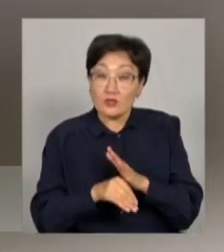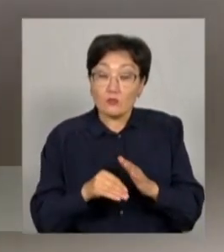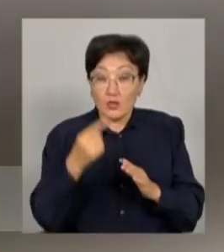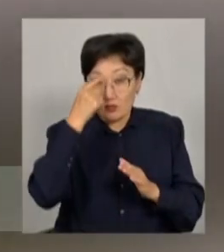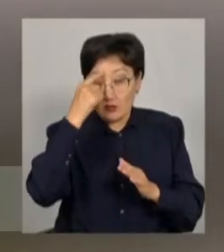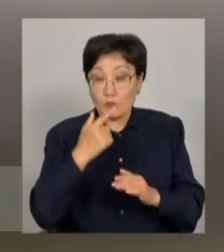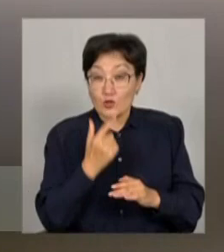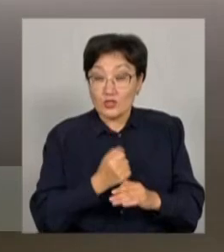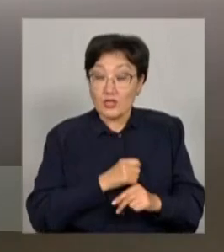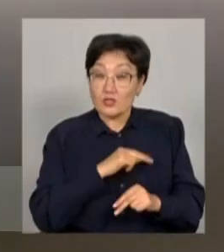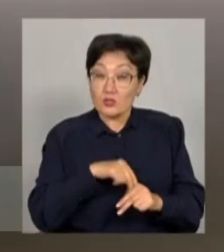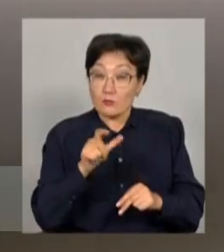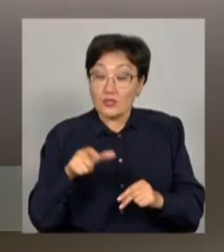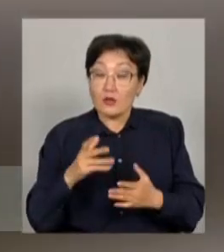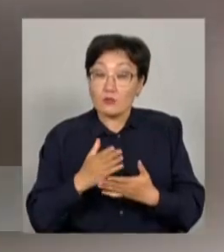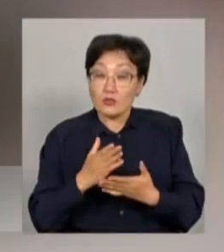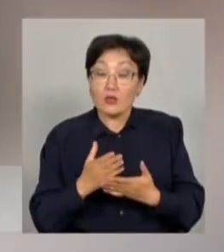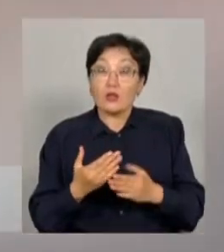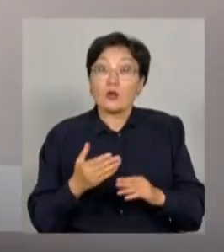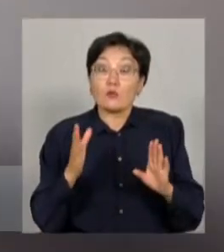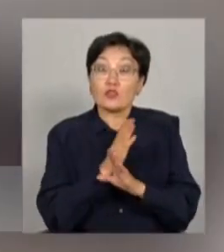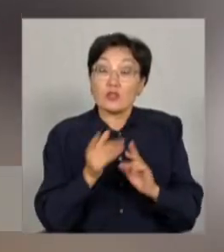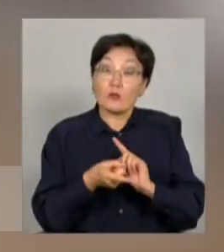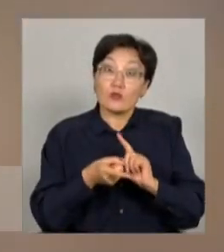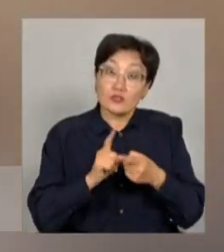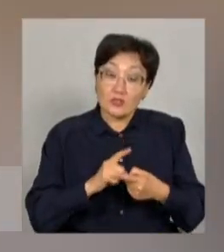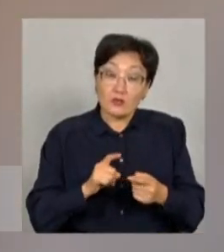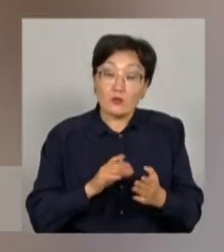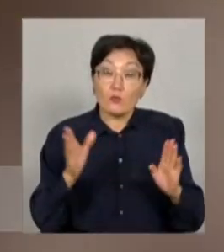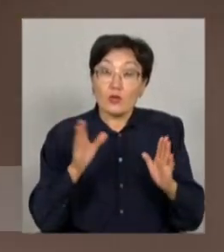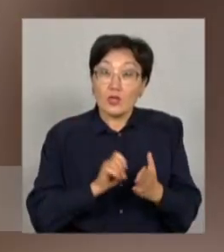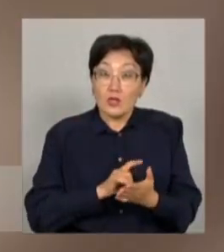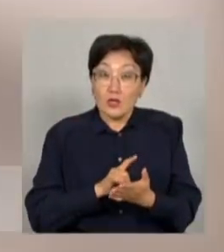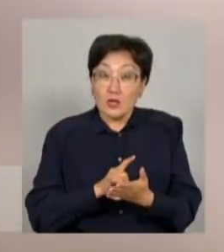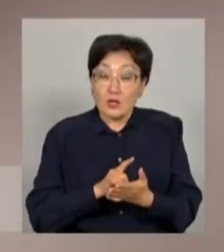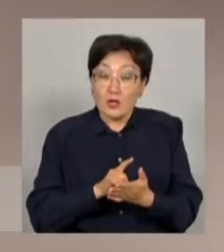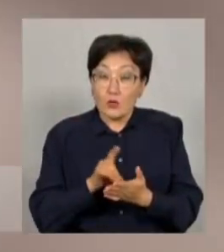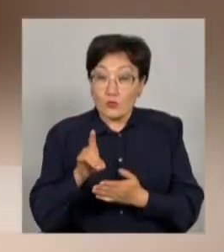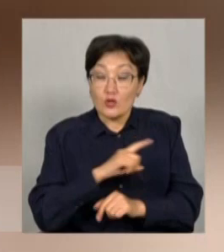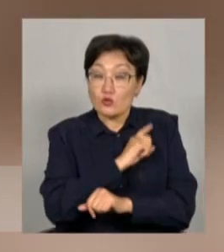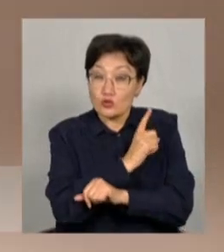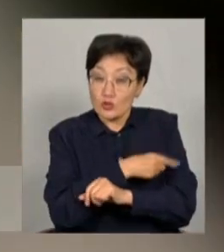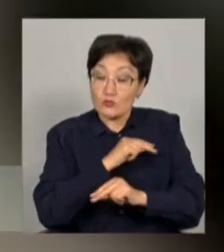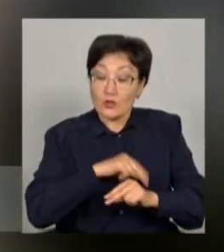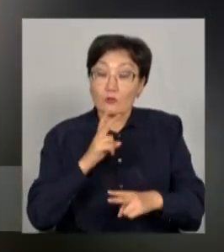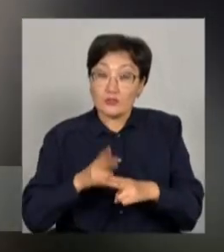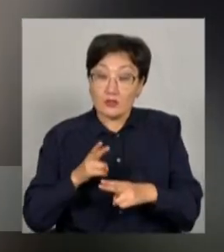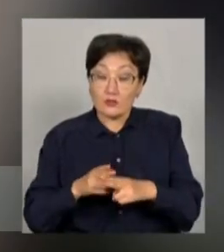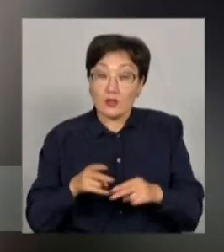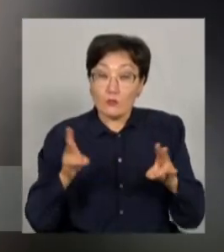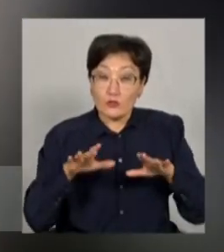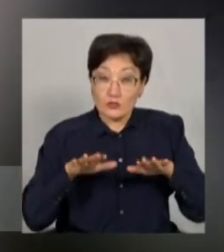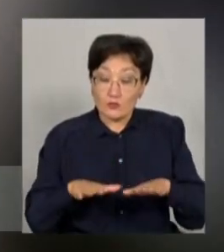үнді армиясының қызметкерлері де бар. Ауа райының қолайсыздығы әуе күштерінің жұмысына кедергі келтіруде. Сондықтан апат